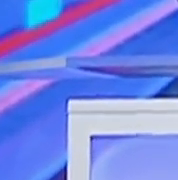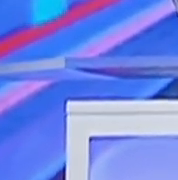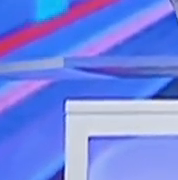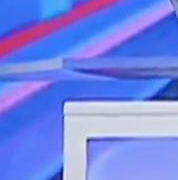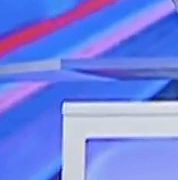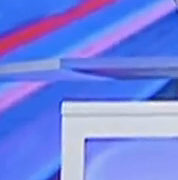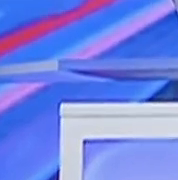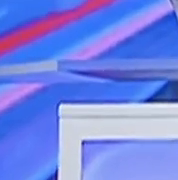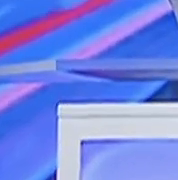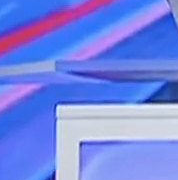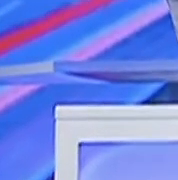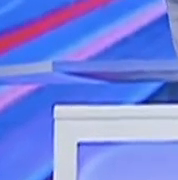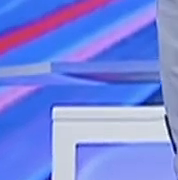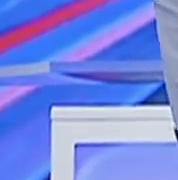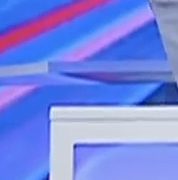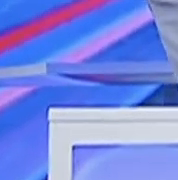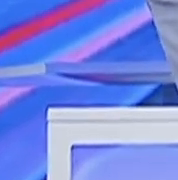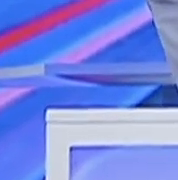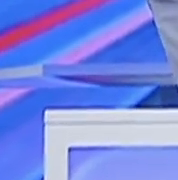من عدمه